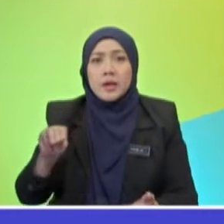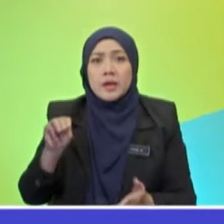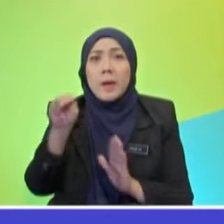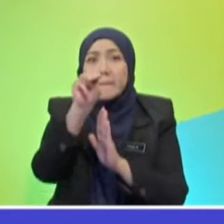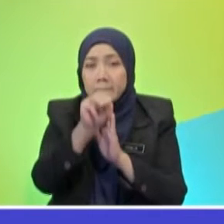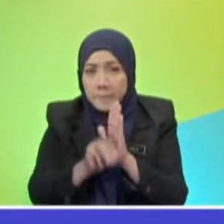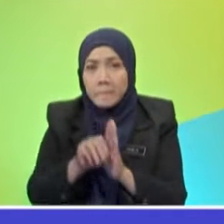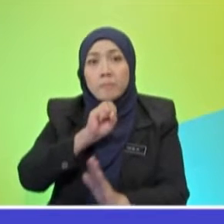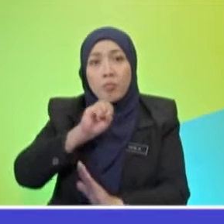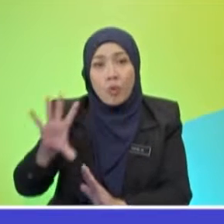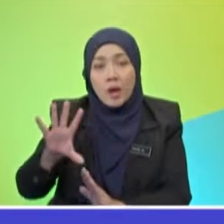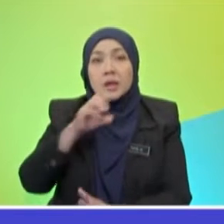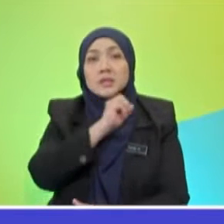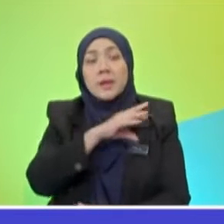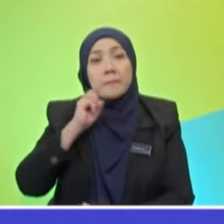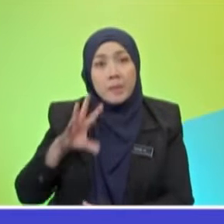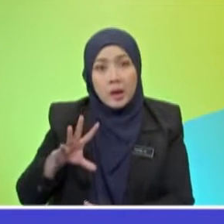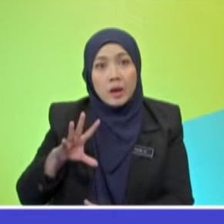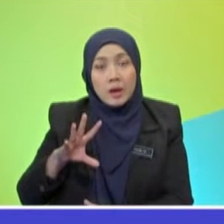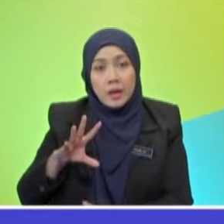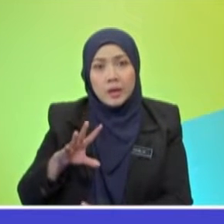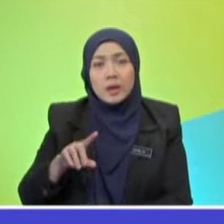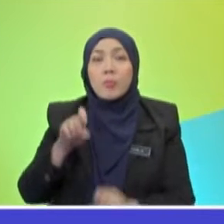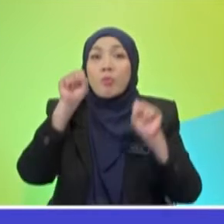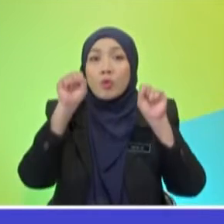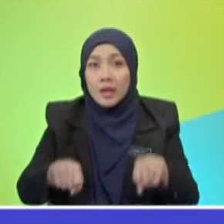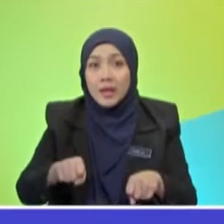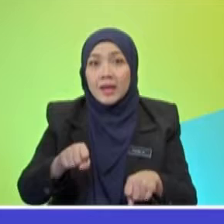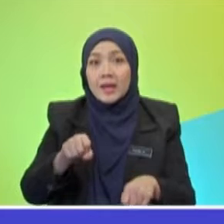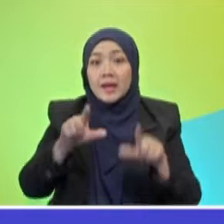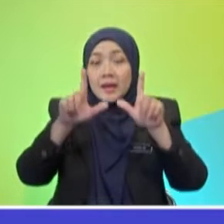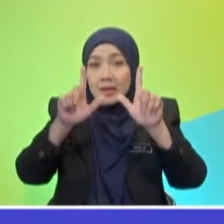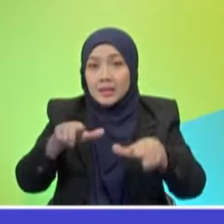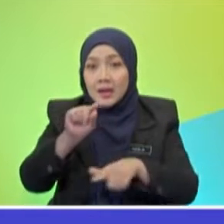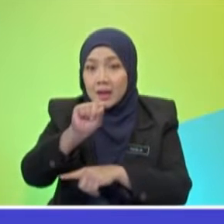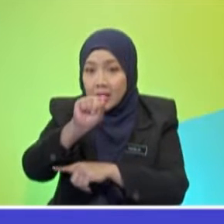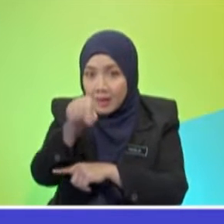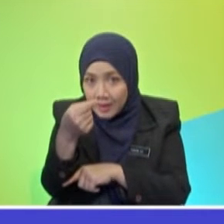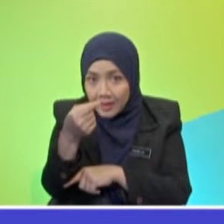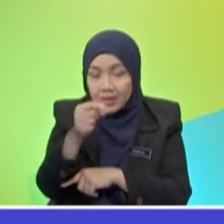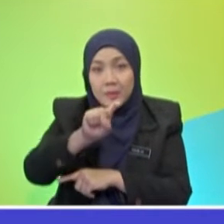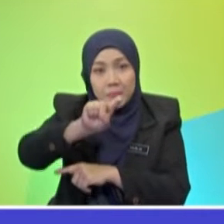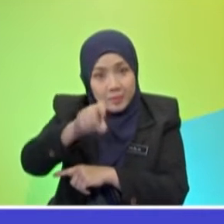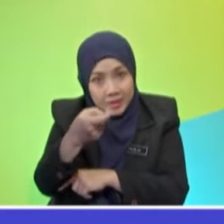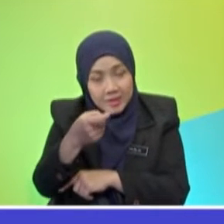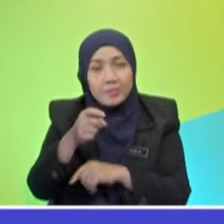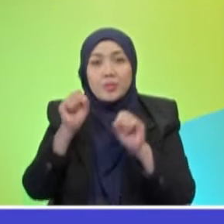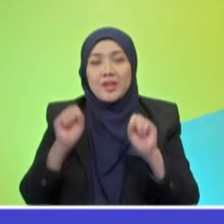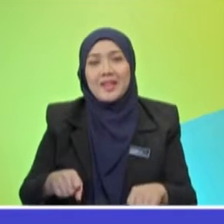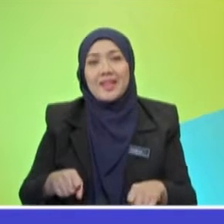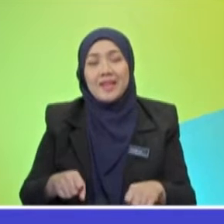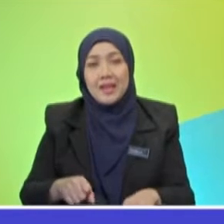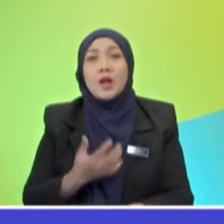sarap. Sebaiknya letak koma di hadapan jawapan ditulis tersebut. Di hadapan perkataan yang berwarna merah di